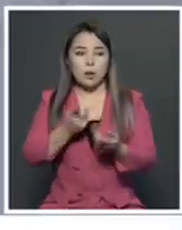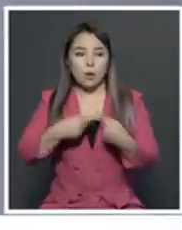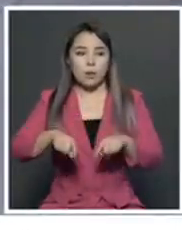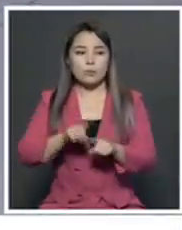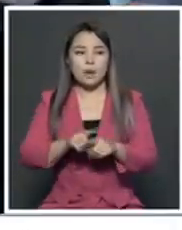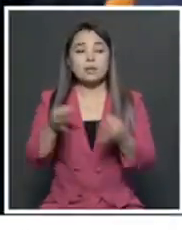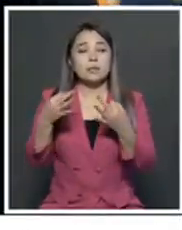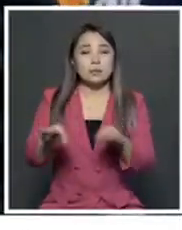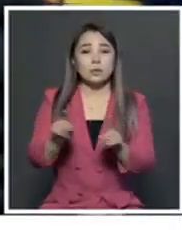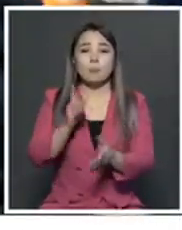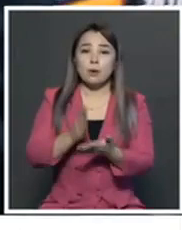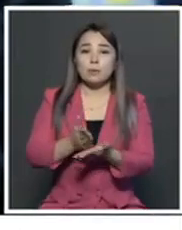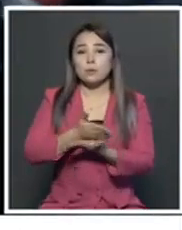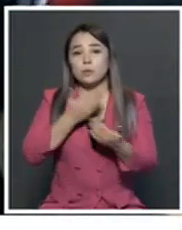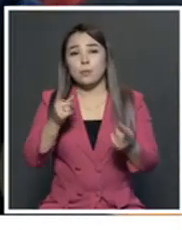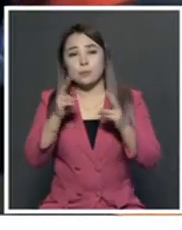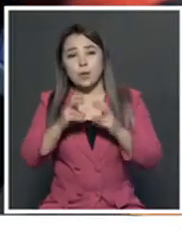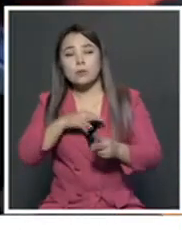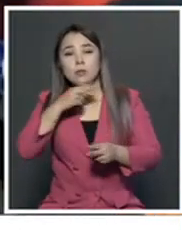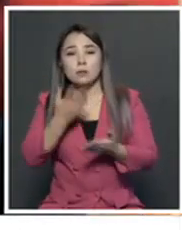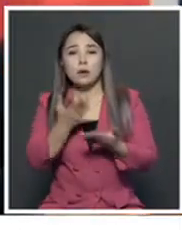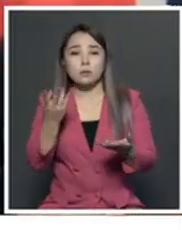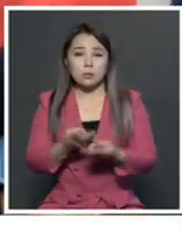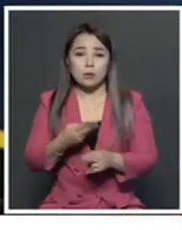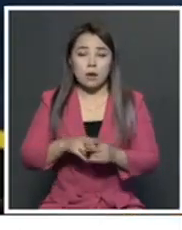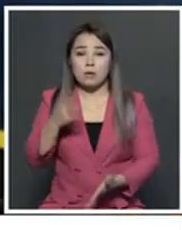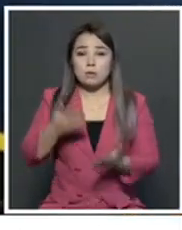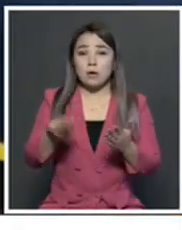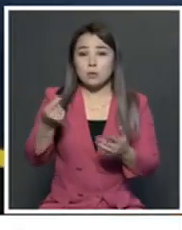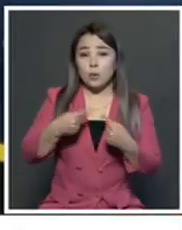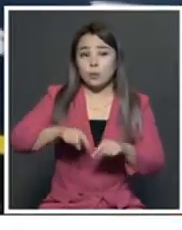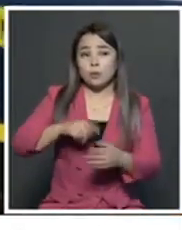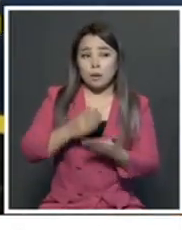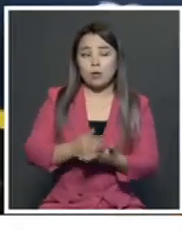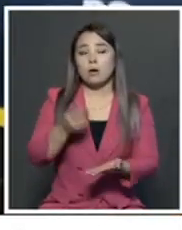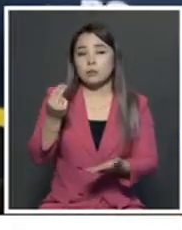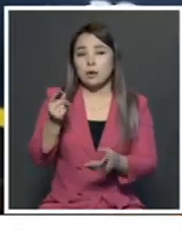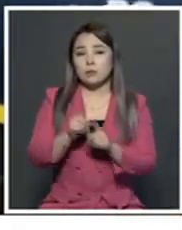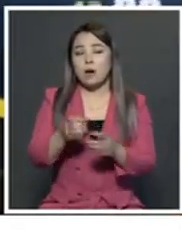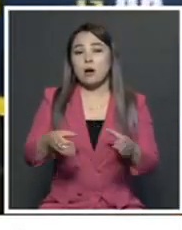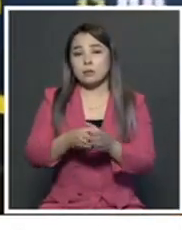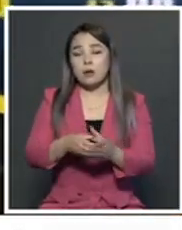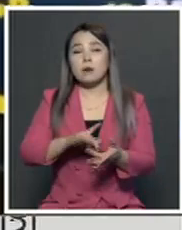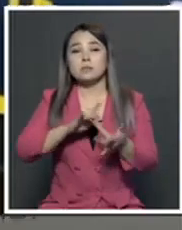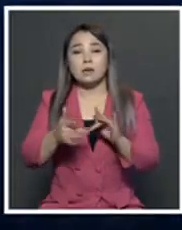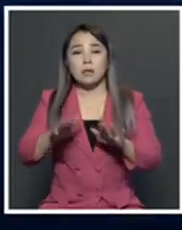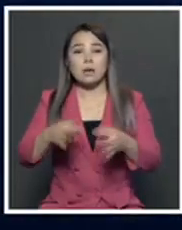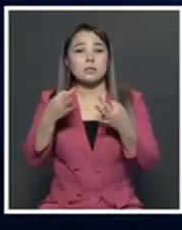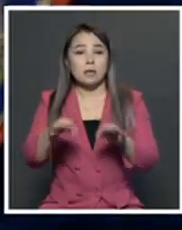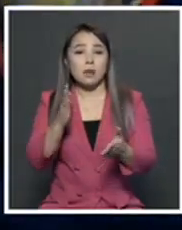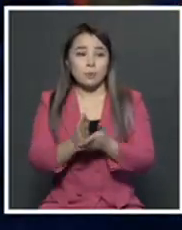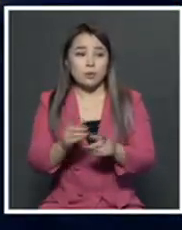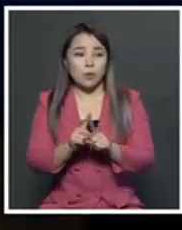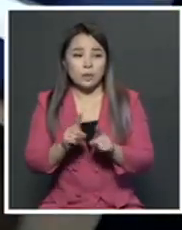органнан лицензиясы бар ма, соған назар аударылуы керек. Егер қаржыға қатысты ұйым болса, онда қаржы агенттігінің сайтында лицензиялар